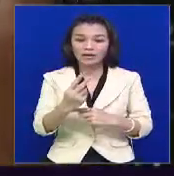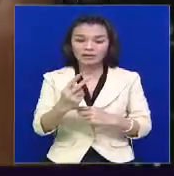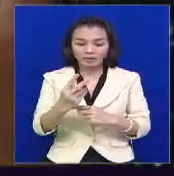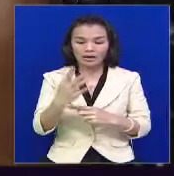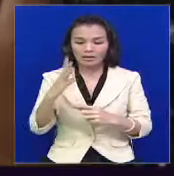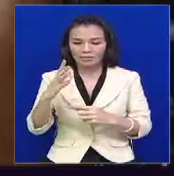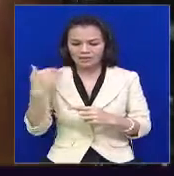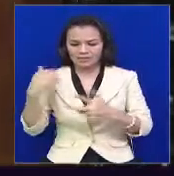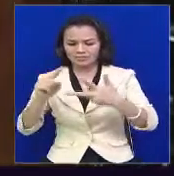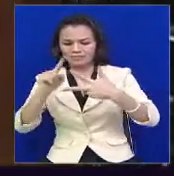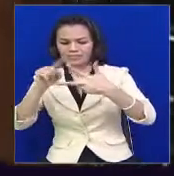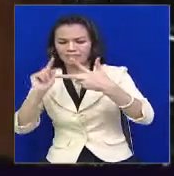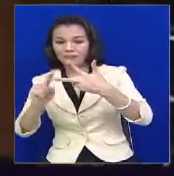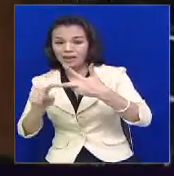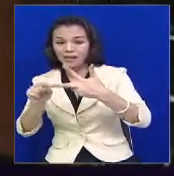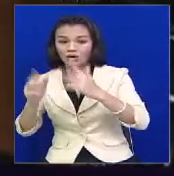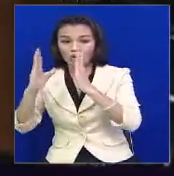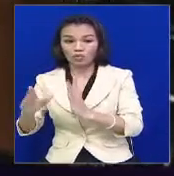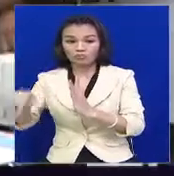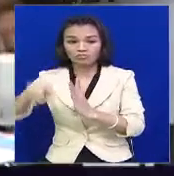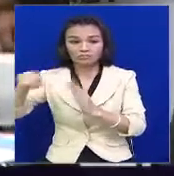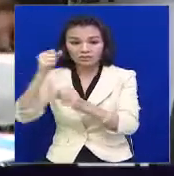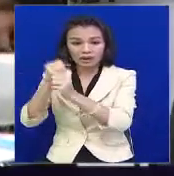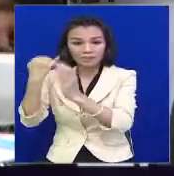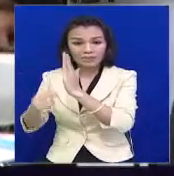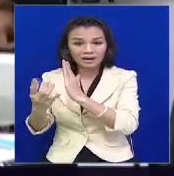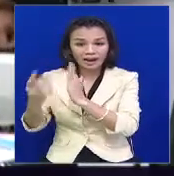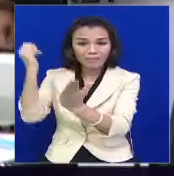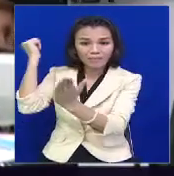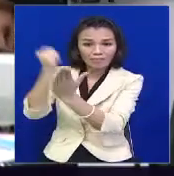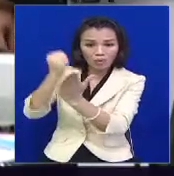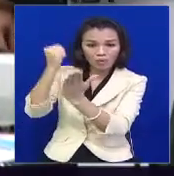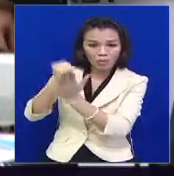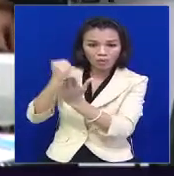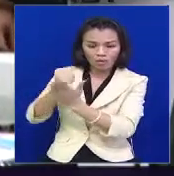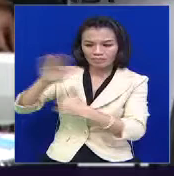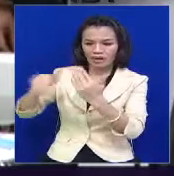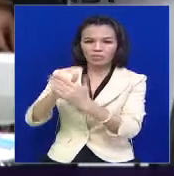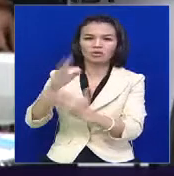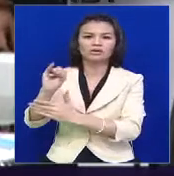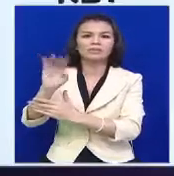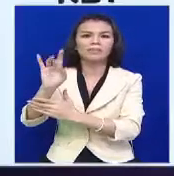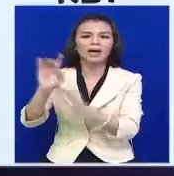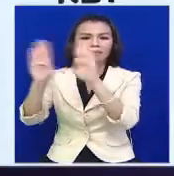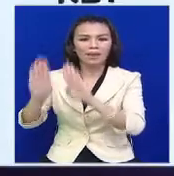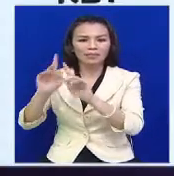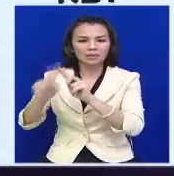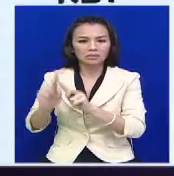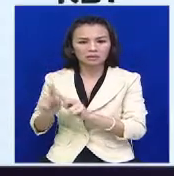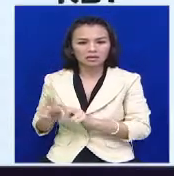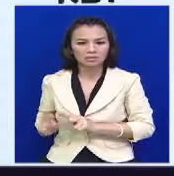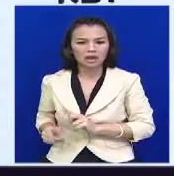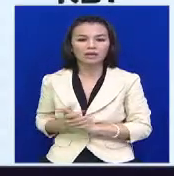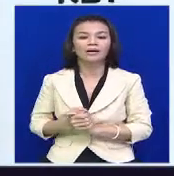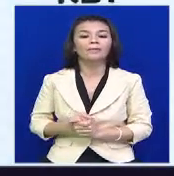คนเป็นชายชาวแคมูนแล้วก็ของกลางเป็นตราประทับหน่วยงานต่างๆ 48อันโดยผู้ต้องหาทั้ง 5คนนะครับทาง